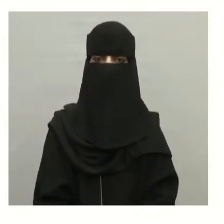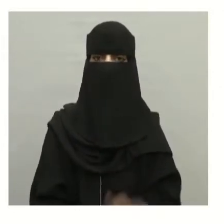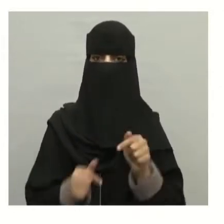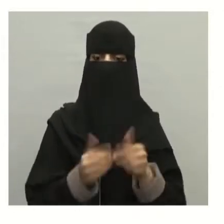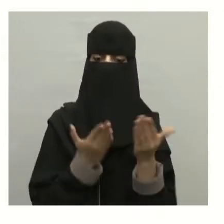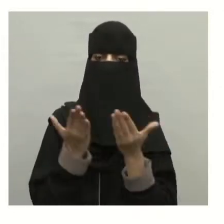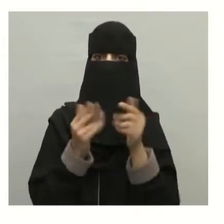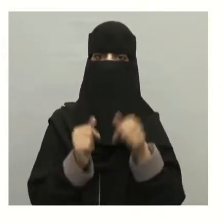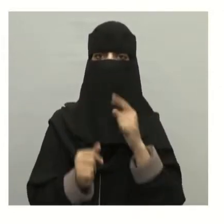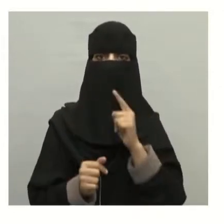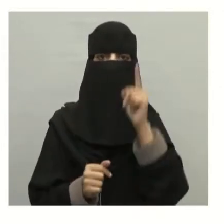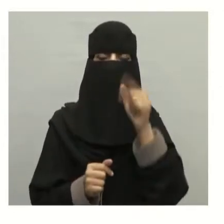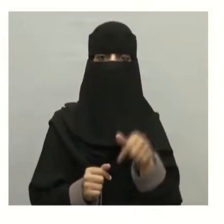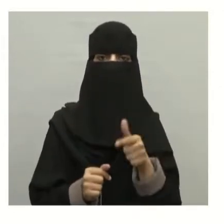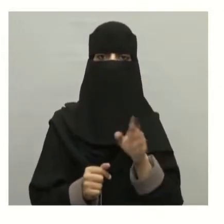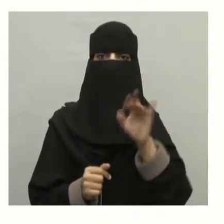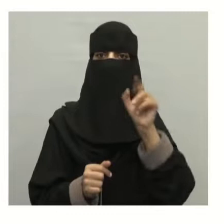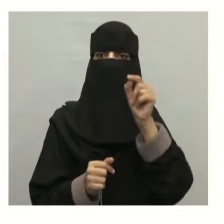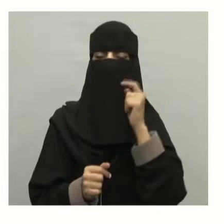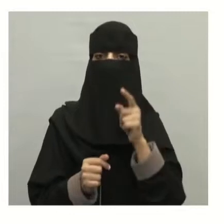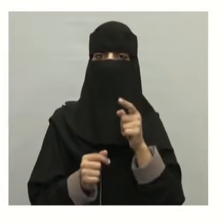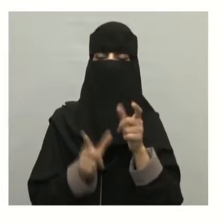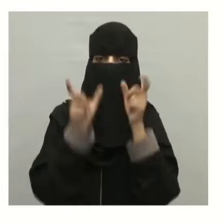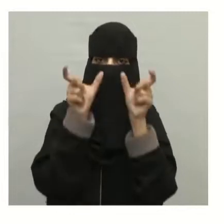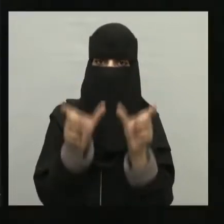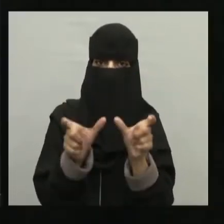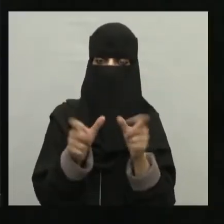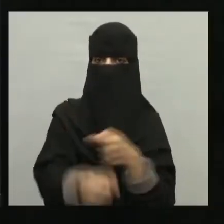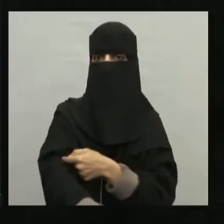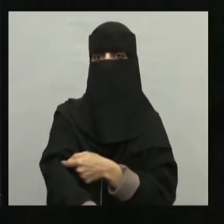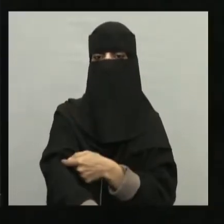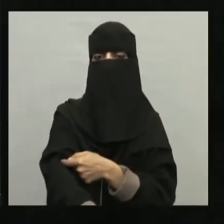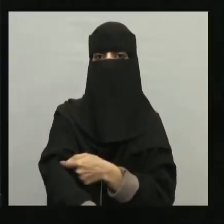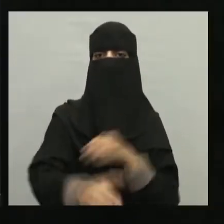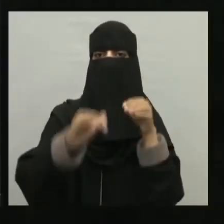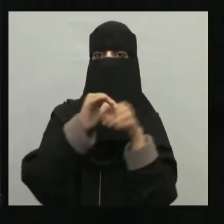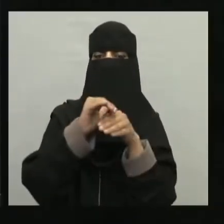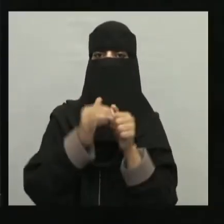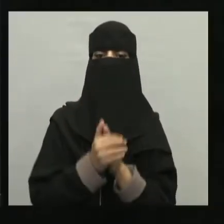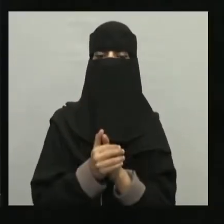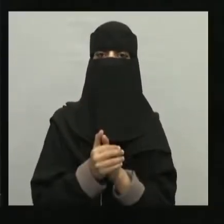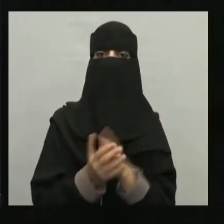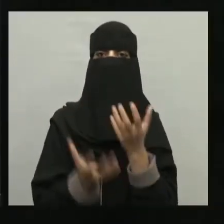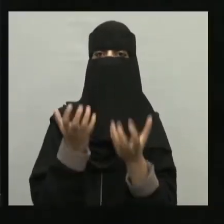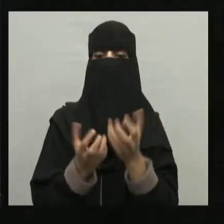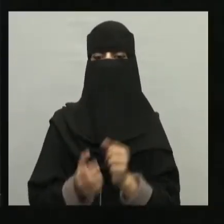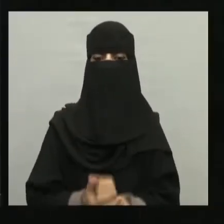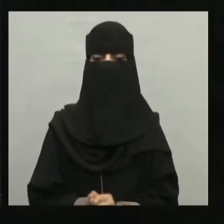درسنا لهذا اليوم بإذن الله كيفية الوقاية الصحية داخل المطبخ.